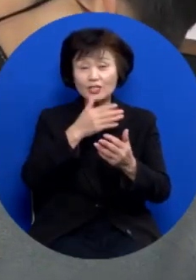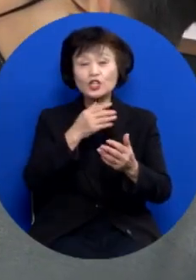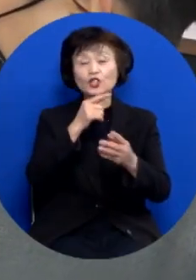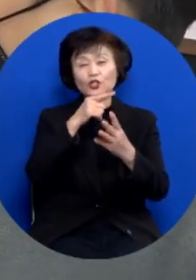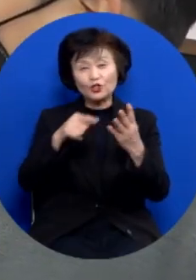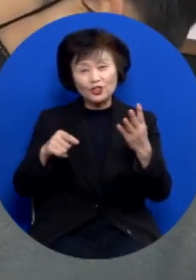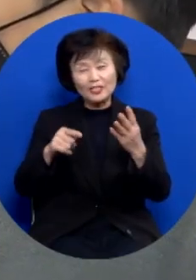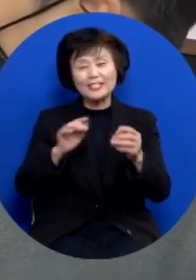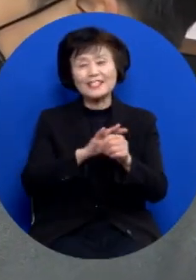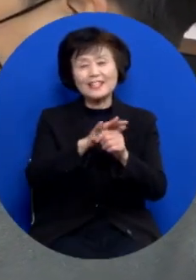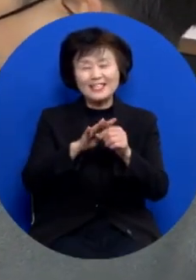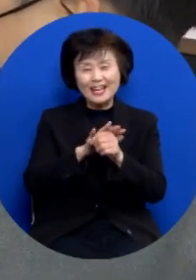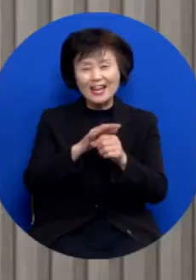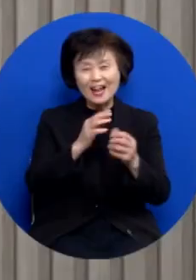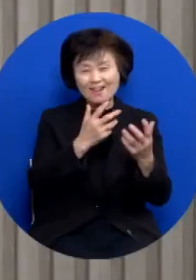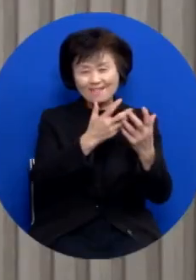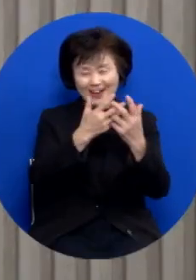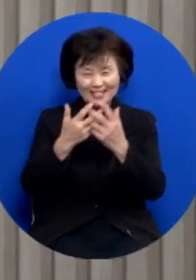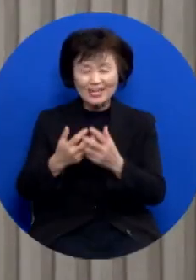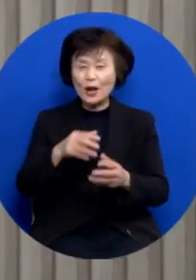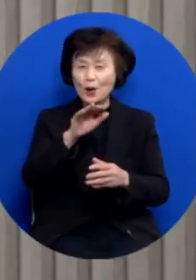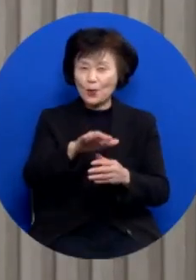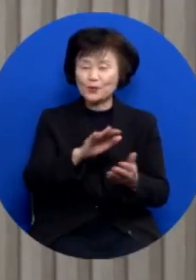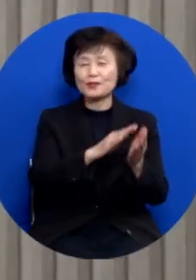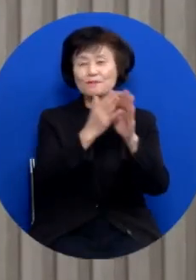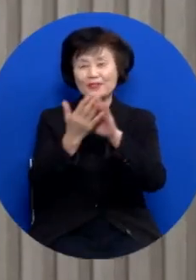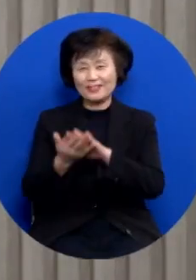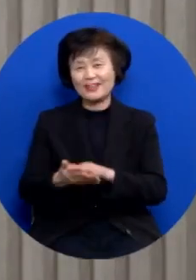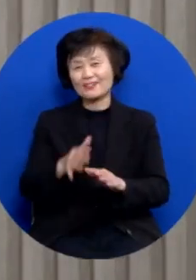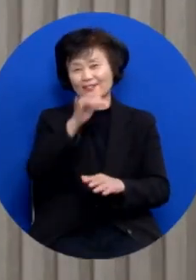있습니다 CTS 뉴스 소년입니다